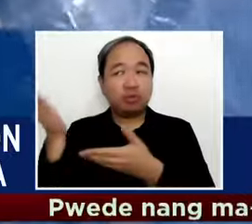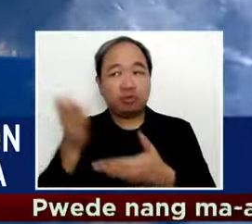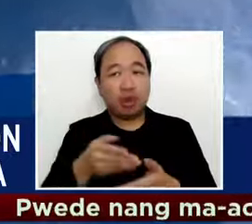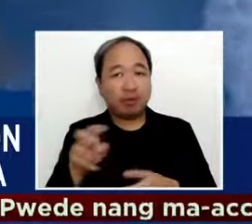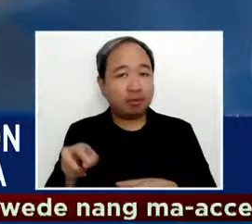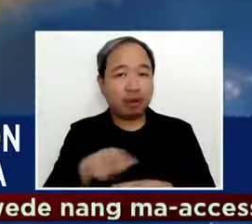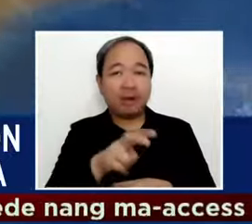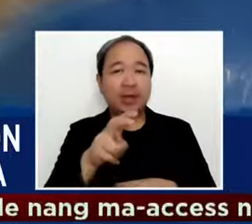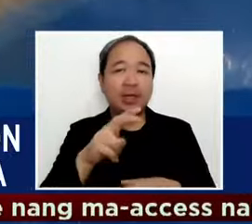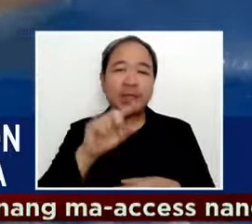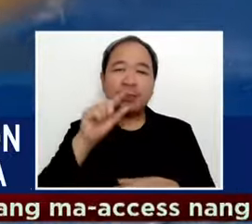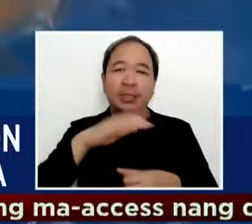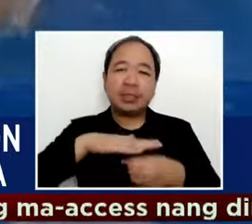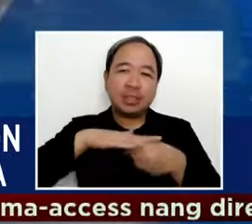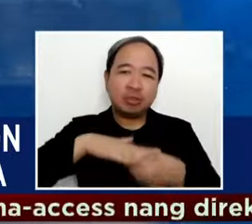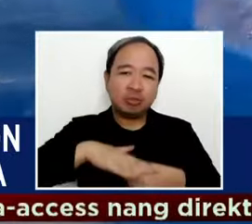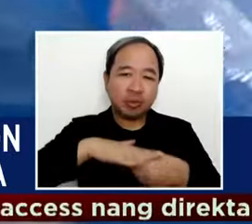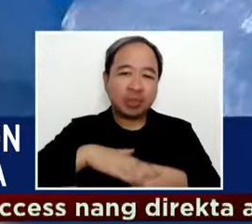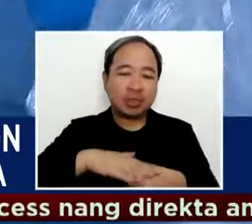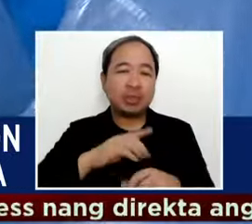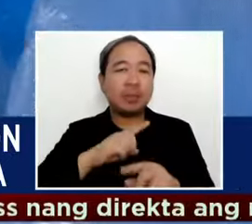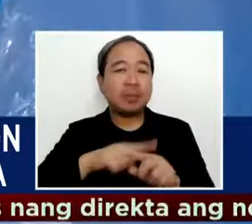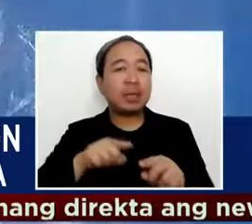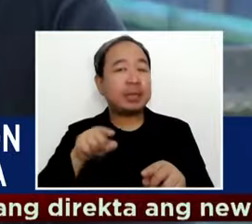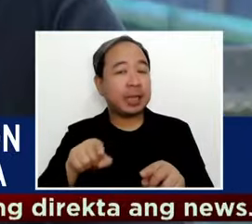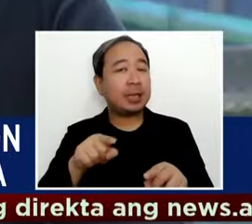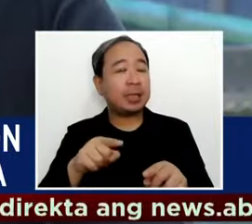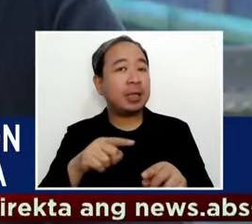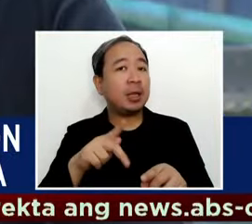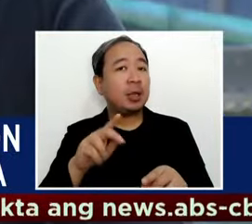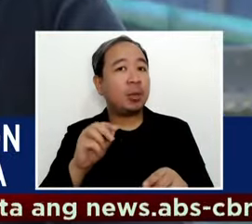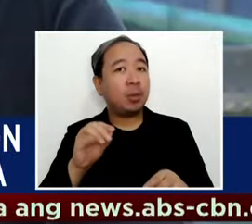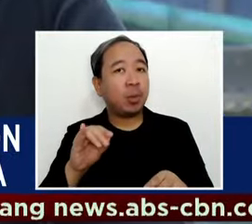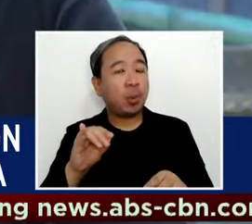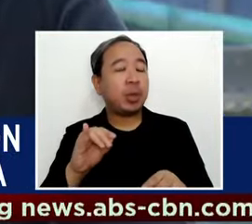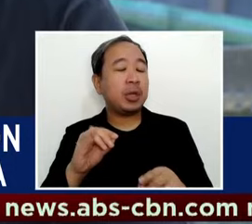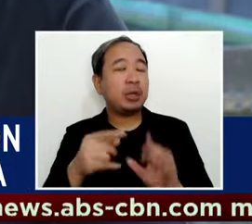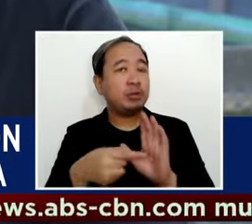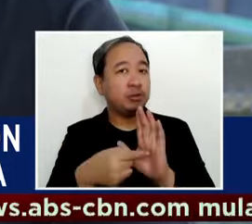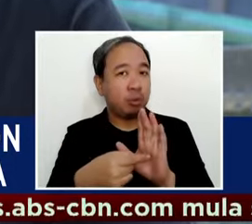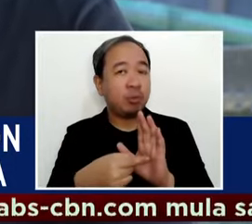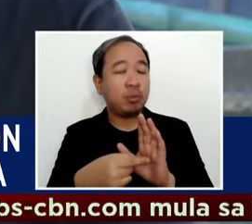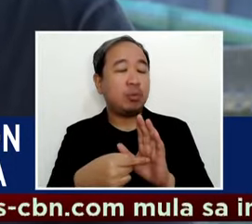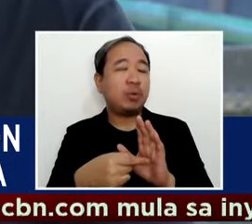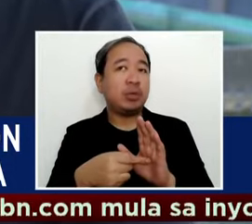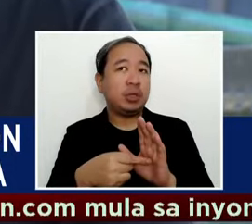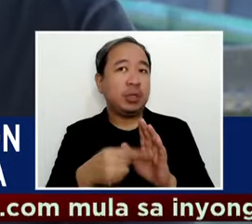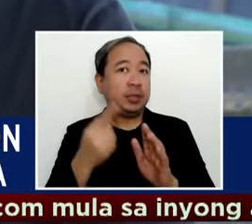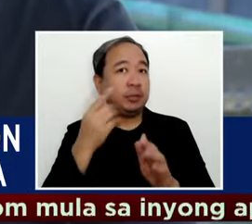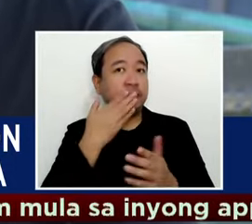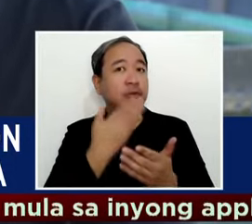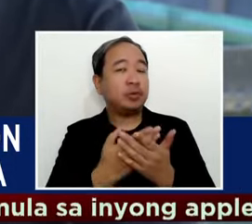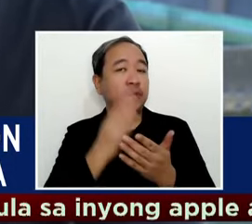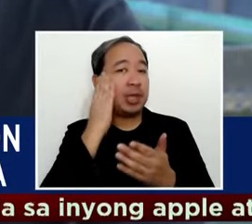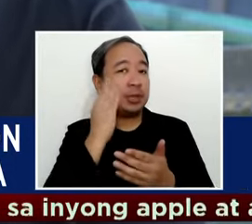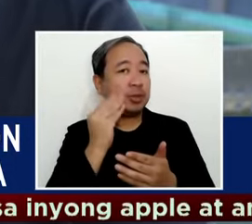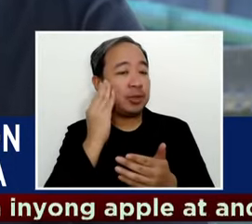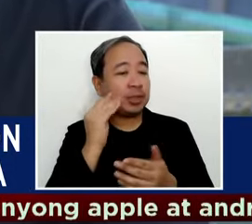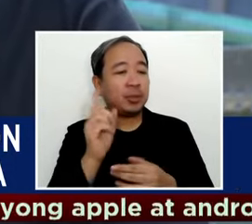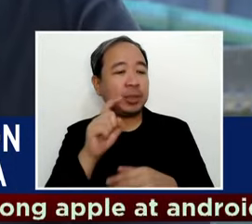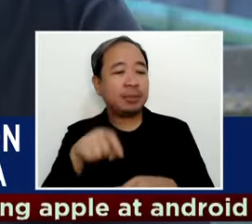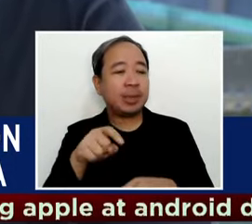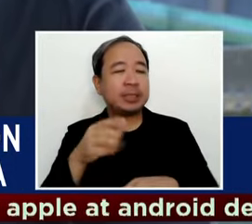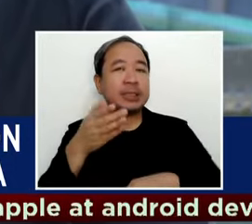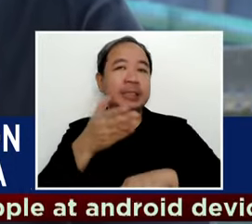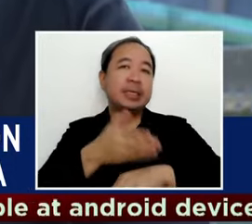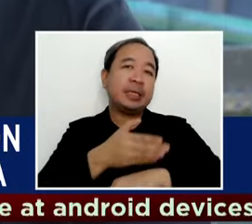ng isda. Pero yung sa koi show itself, magandang experience din kung ano ba yung kailangan mo pang improve